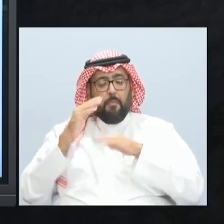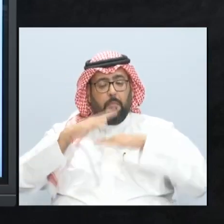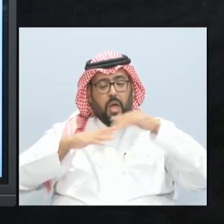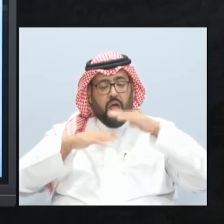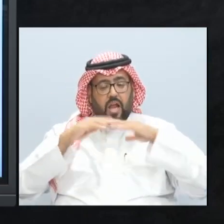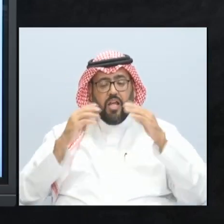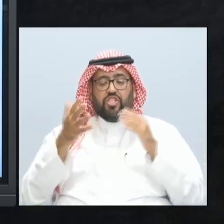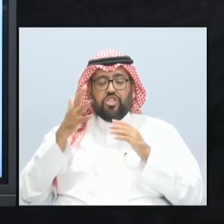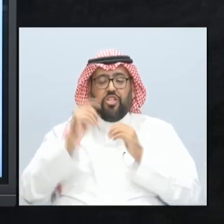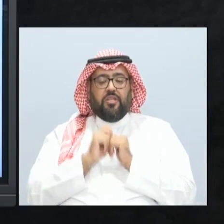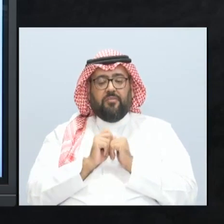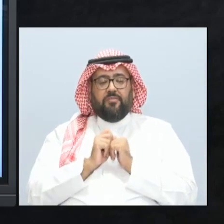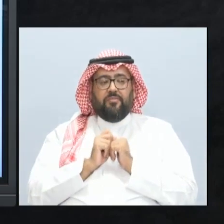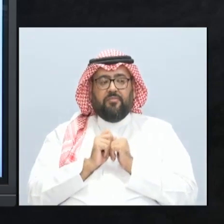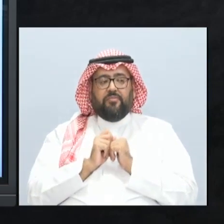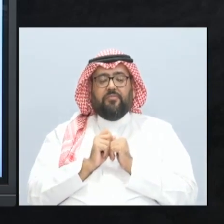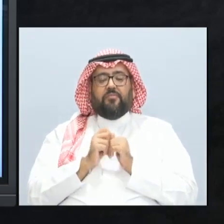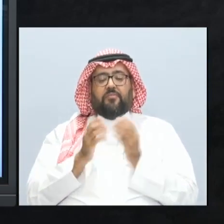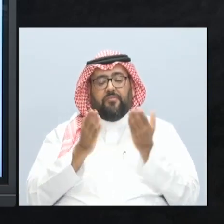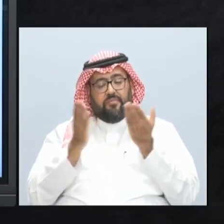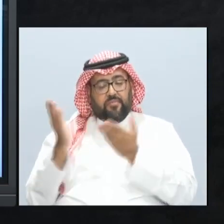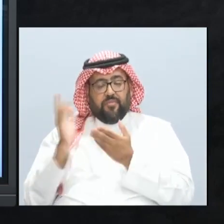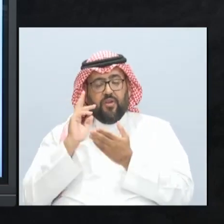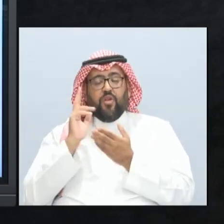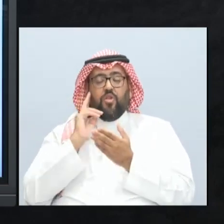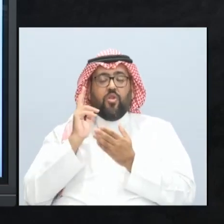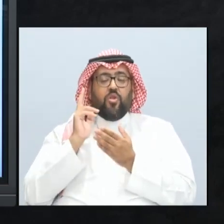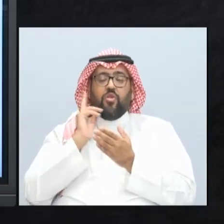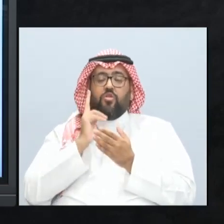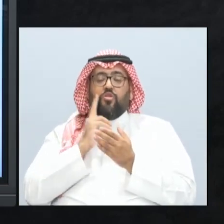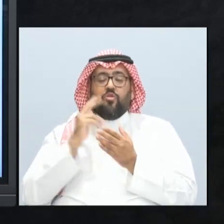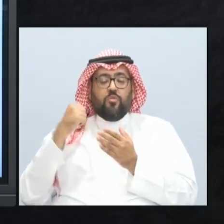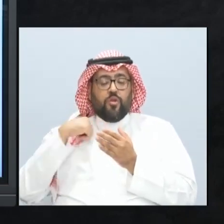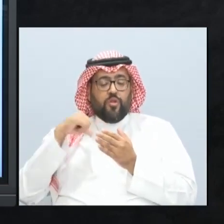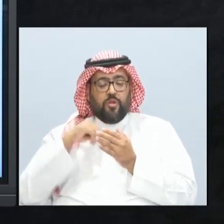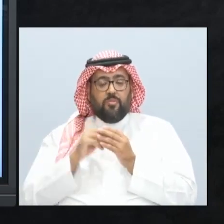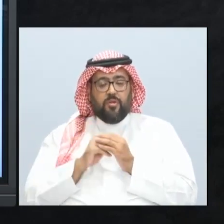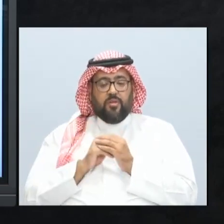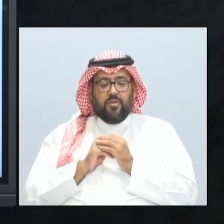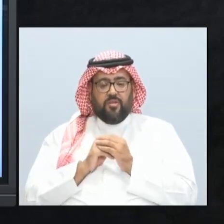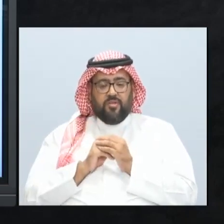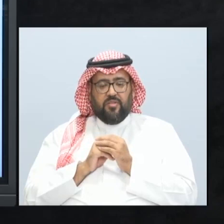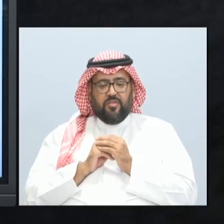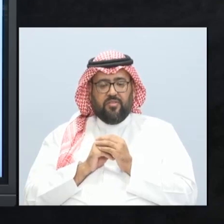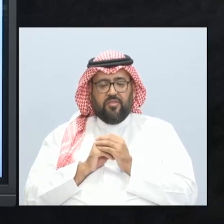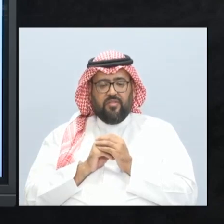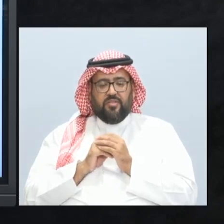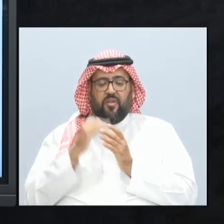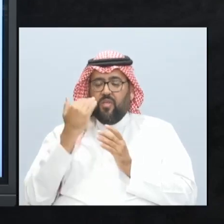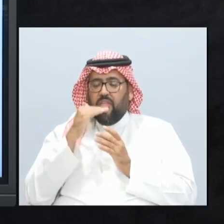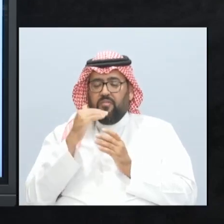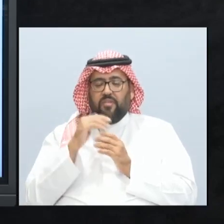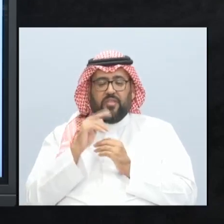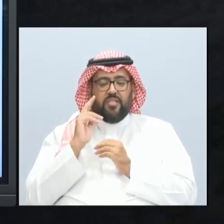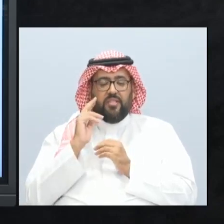جديده ايضا ارحب بالطلاب والطالبات المنضمين الينا من فئه الصم وضعاف